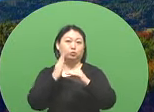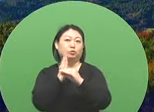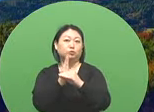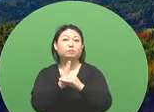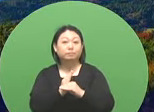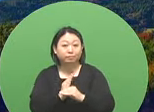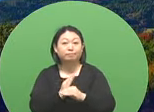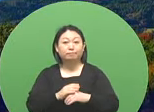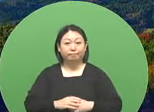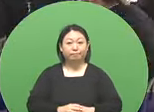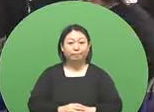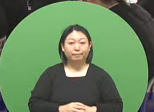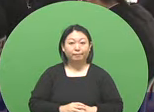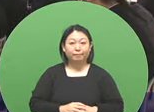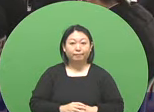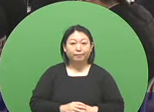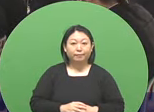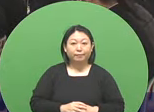ています。